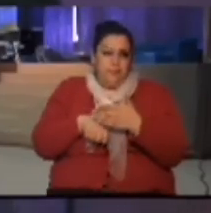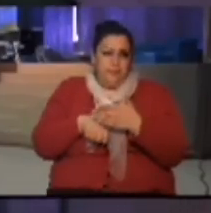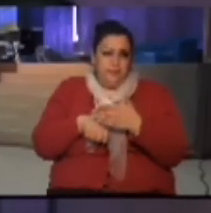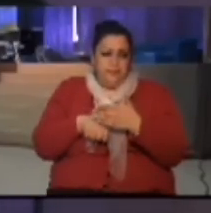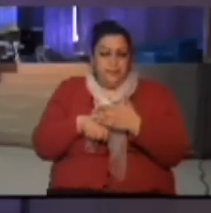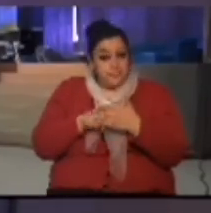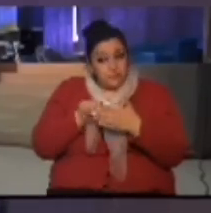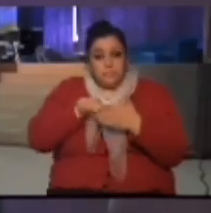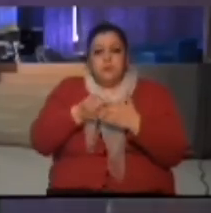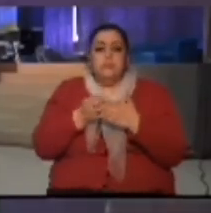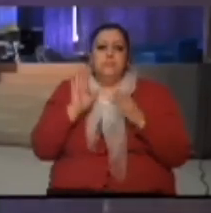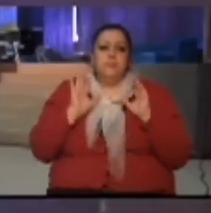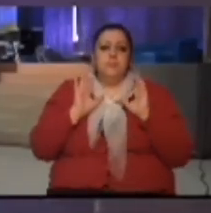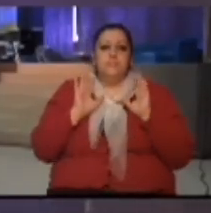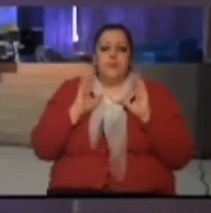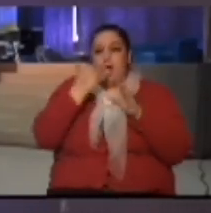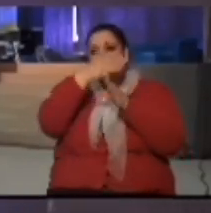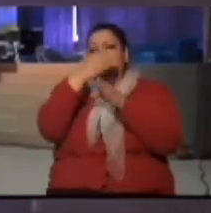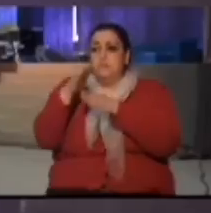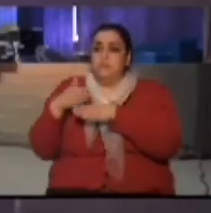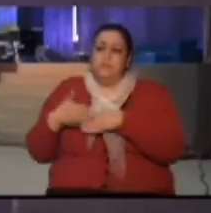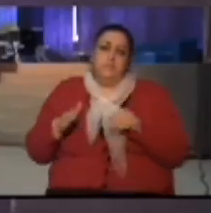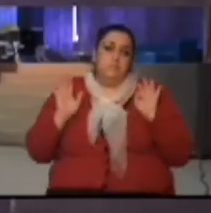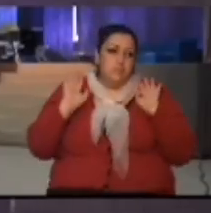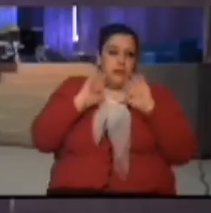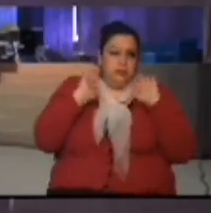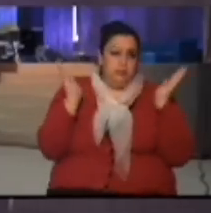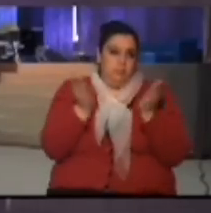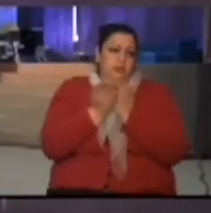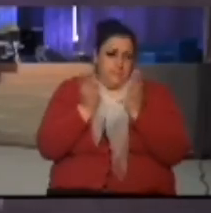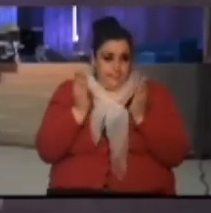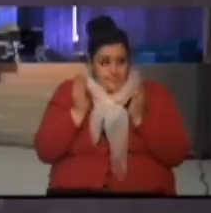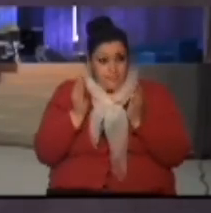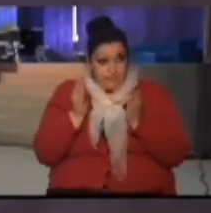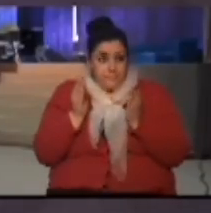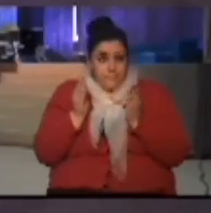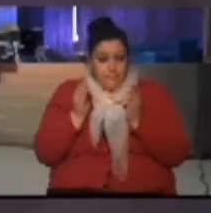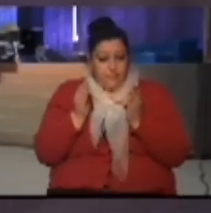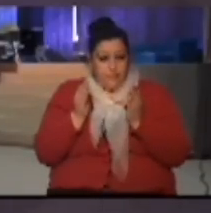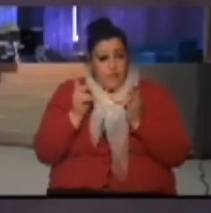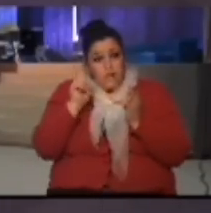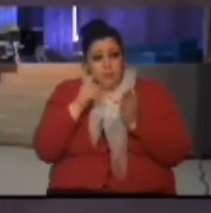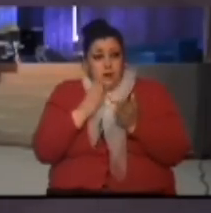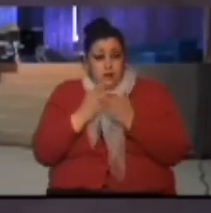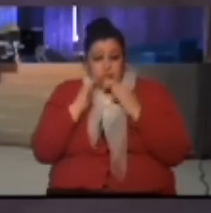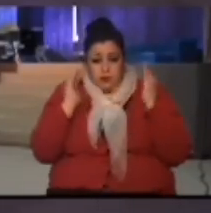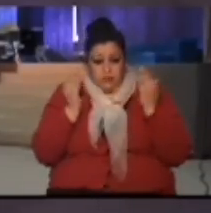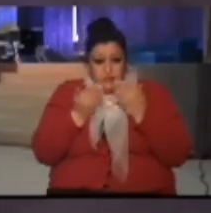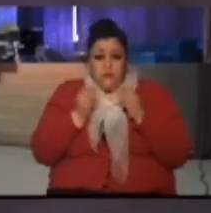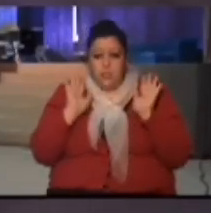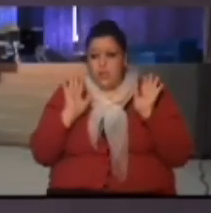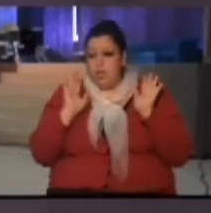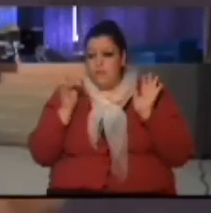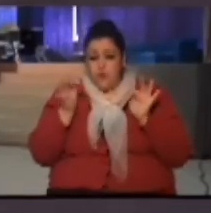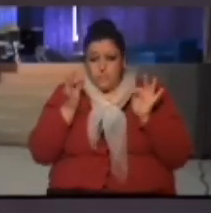մարդը, երբ որ ճյուղը առանձին է որդի վրայից, ինքը անսպառ չի, ինքը չորանում է, ինքը ծերանում է, ինքը փչանում է,